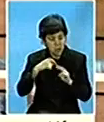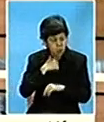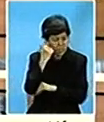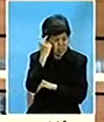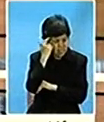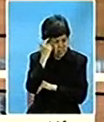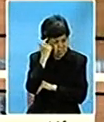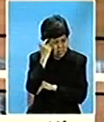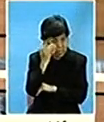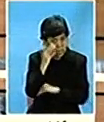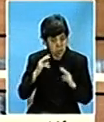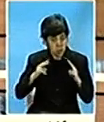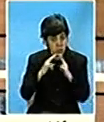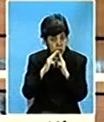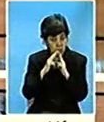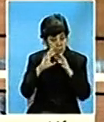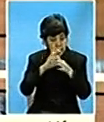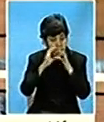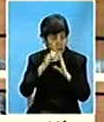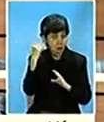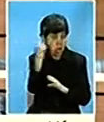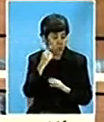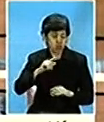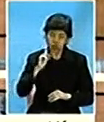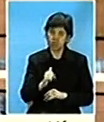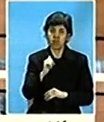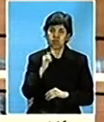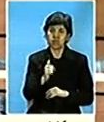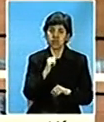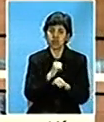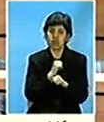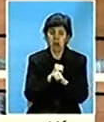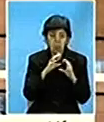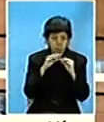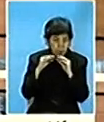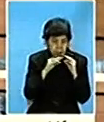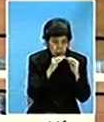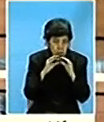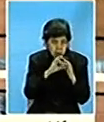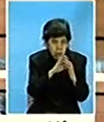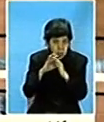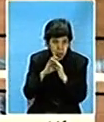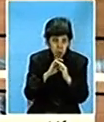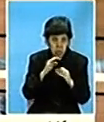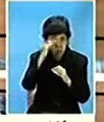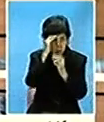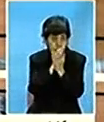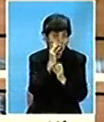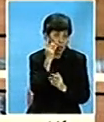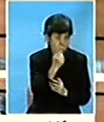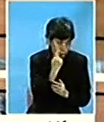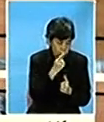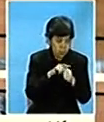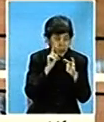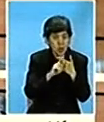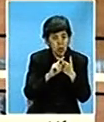ว่ากระทรวงท่องเที่ยวนั้นต้องเป็นแกนหลักประชุมส่วนที่เกี่ยวข้องทั้งตรวจท่องเที่ยว